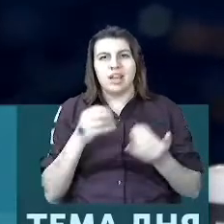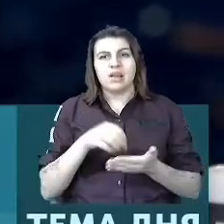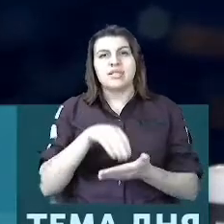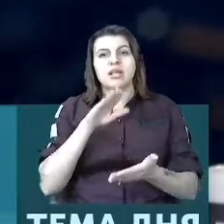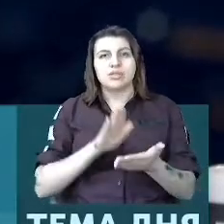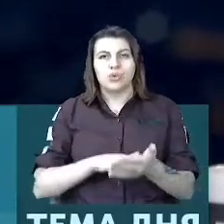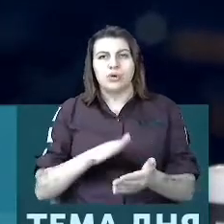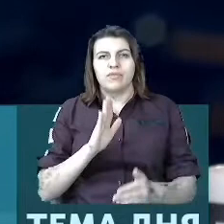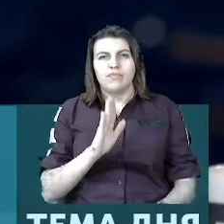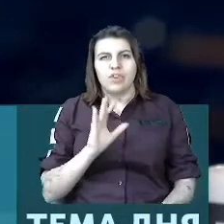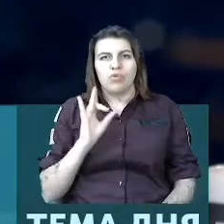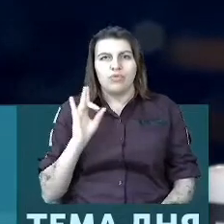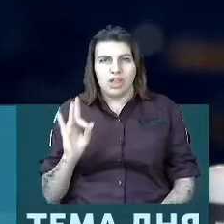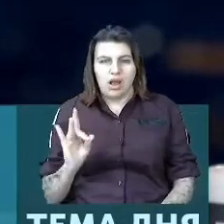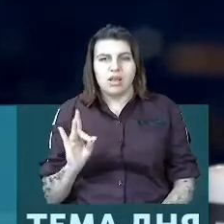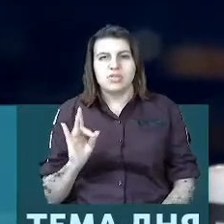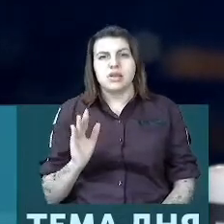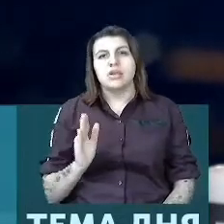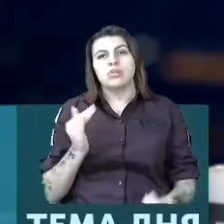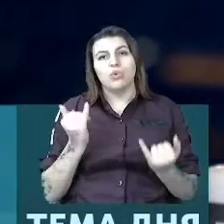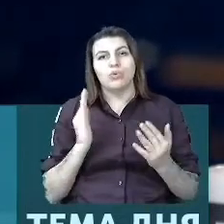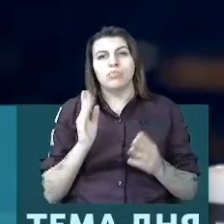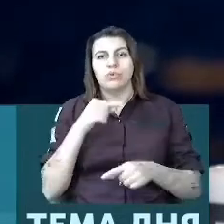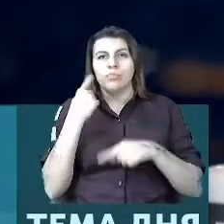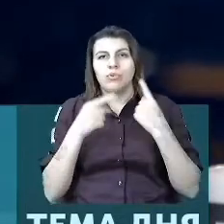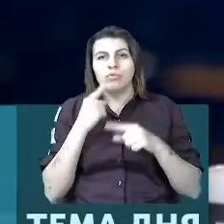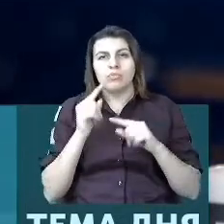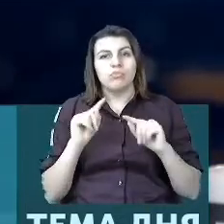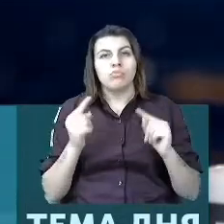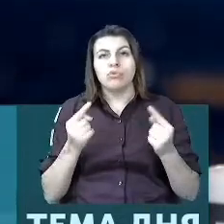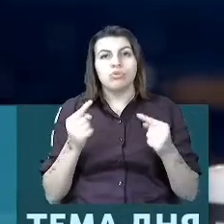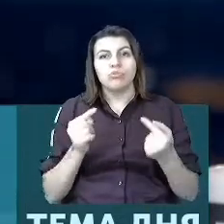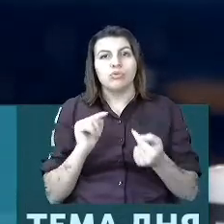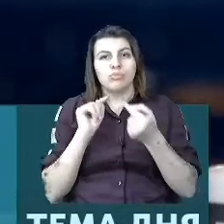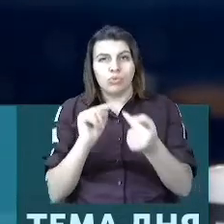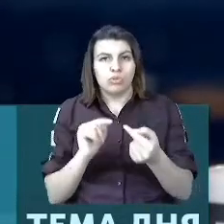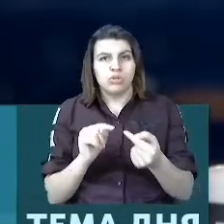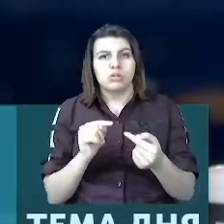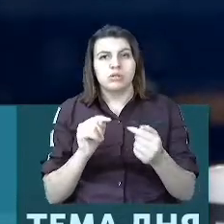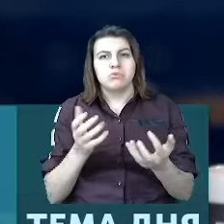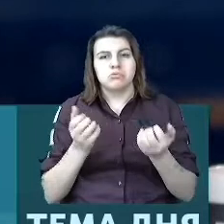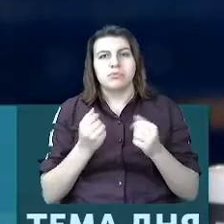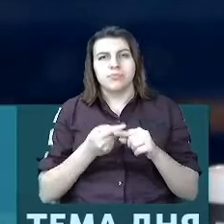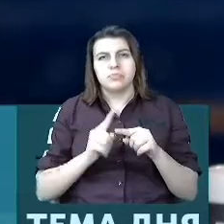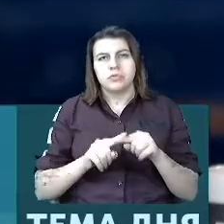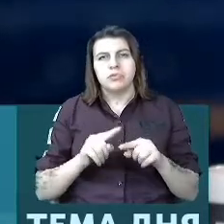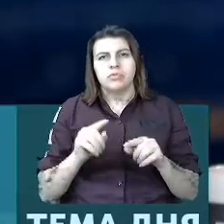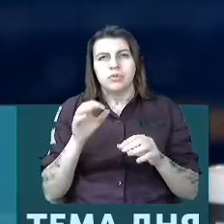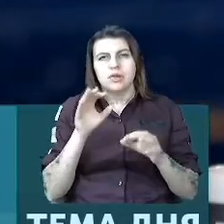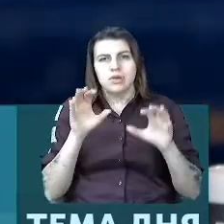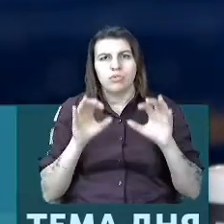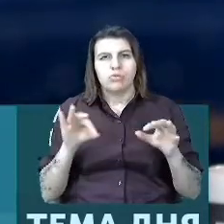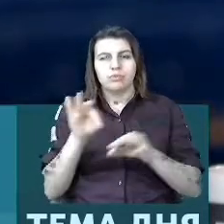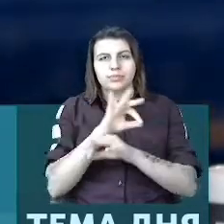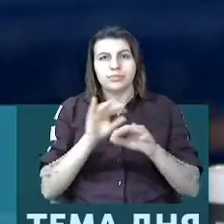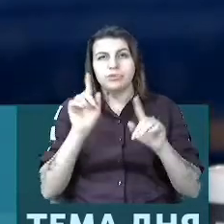І сьогодні ми будемо говорити, чому ж профспілки проти прийняття цього законопроекту, а також будемо обговорювати